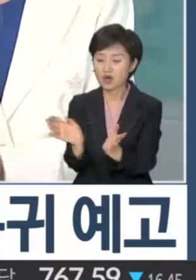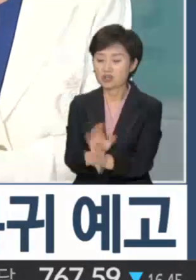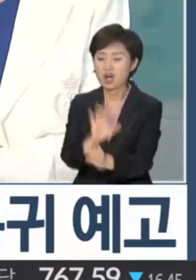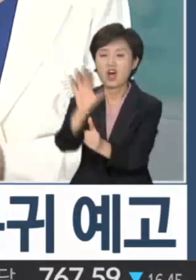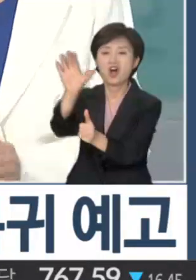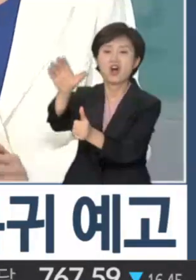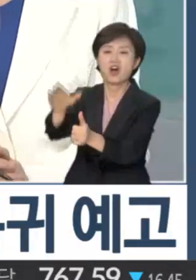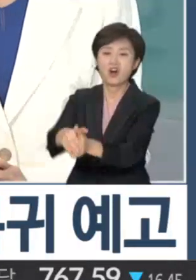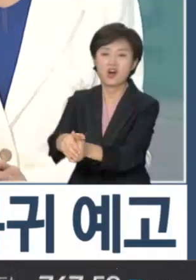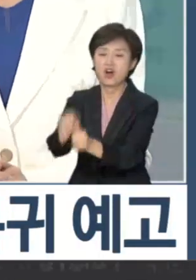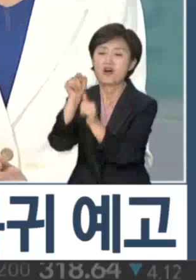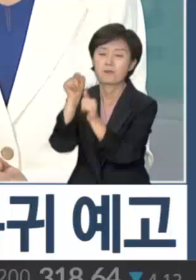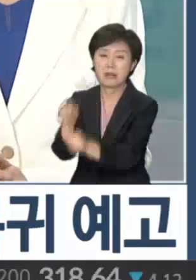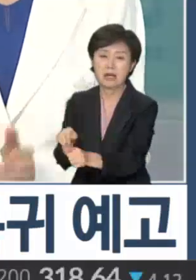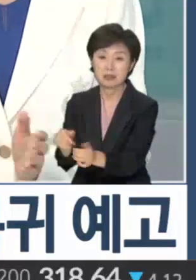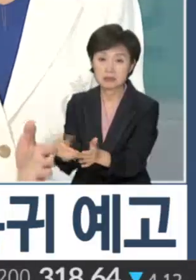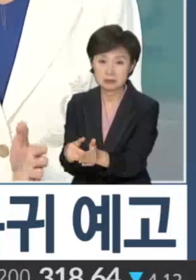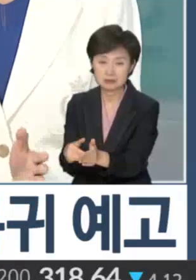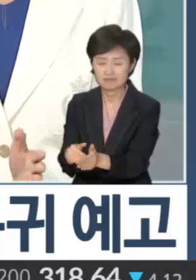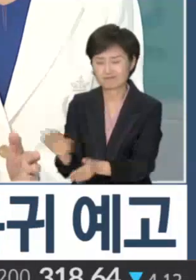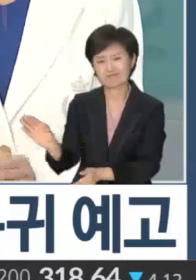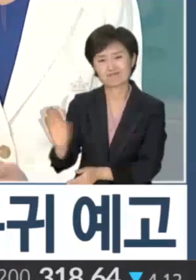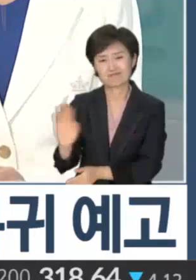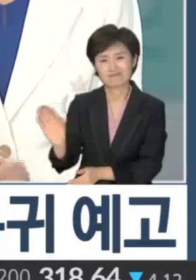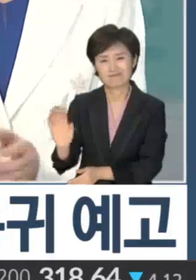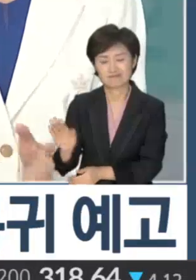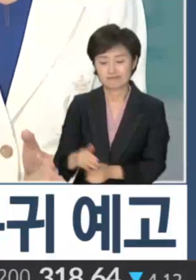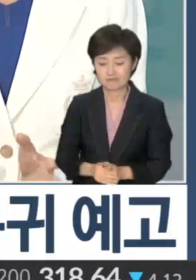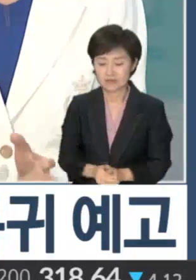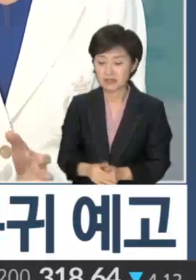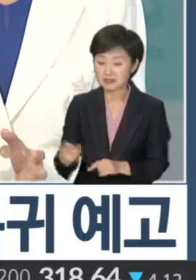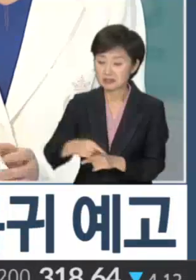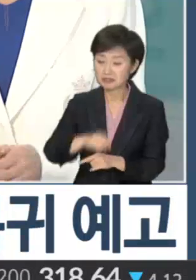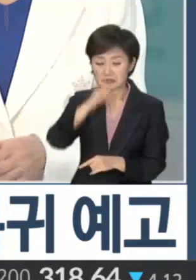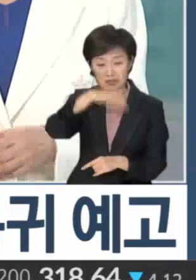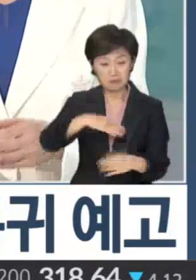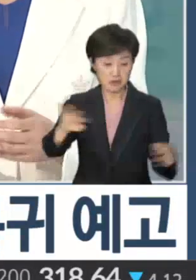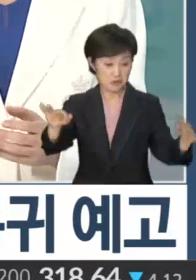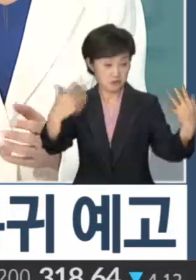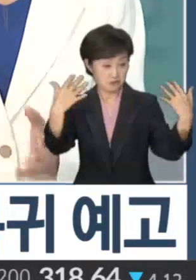행보를 하라라고 하는데 보여주기식으로 뭐 시장에 가서